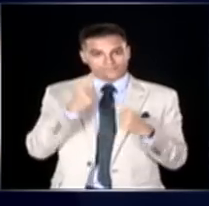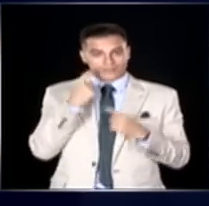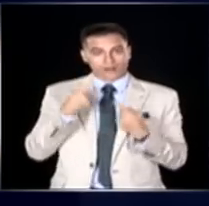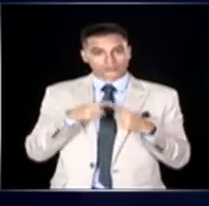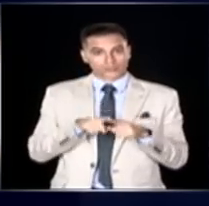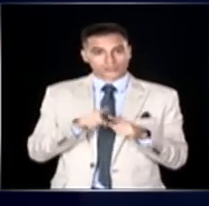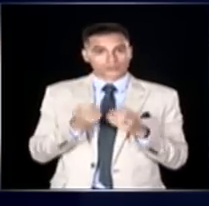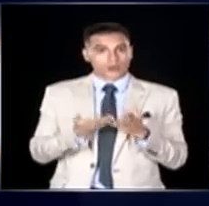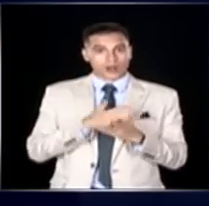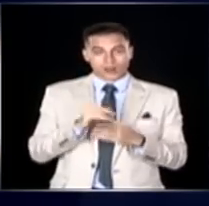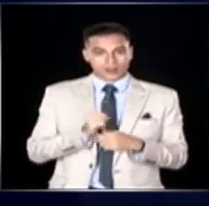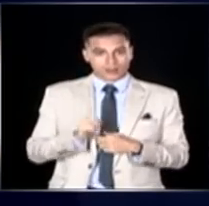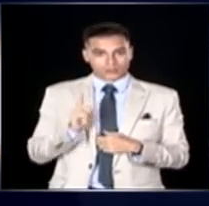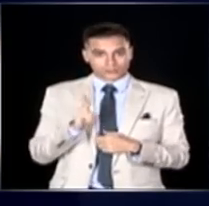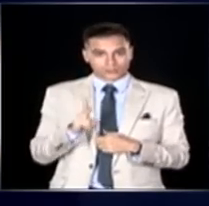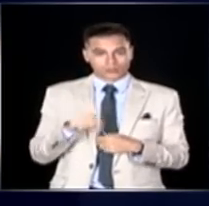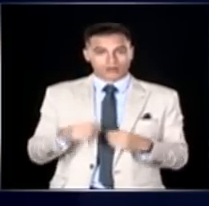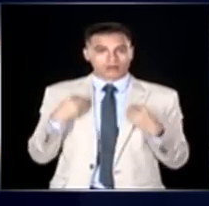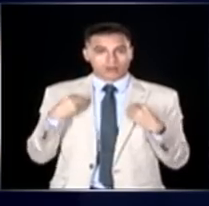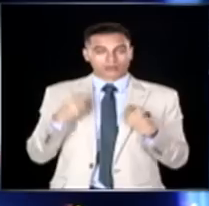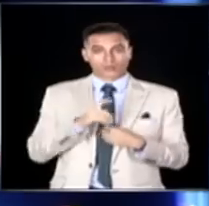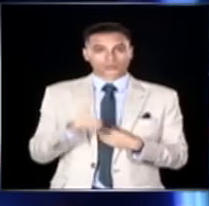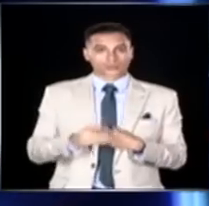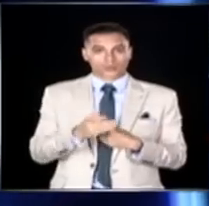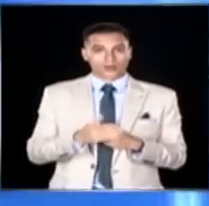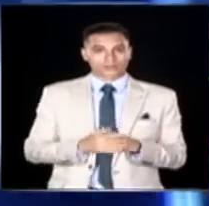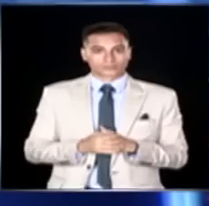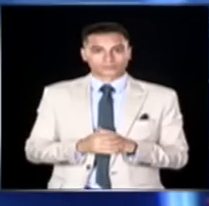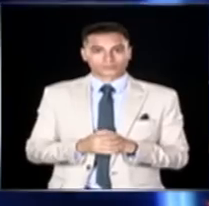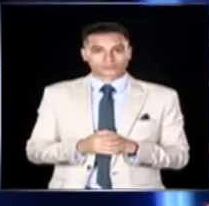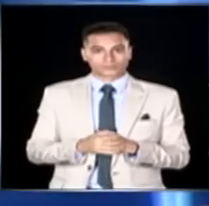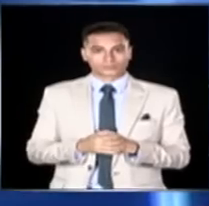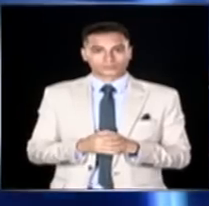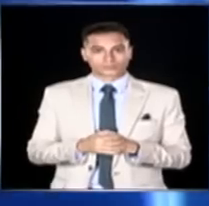محدش يستعجل. رياضة، والسؤال هو،